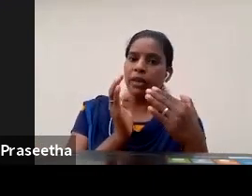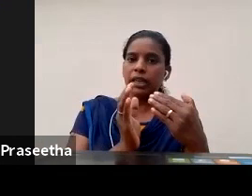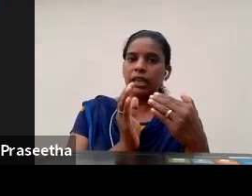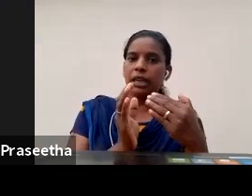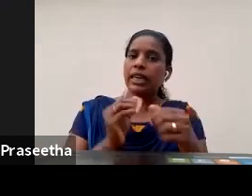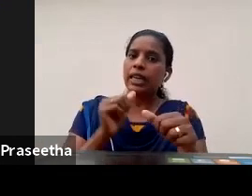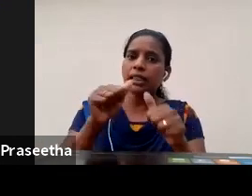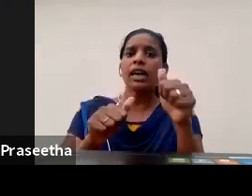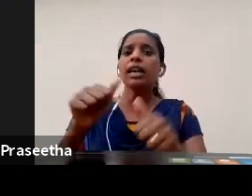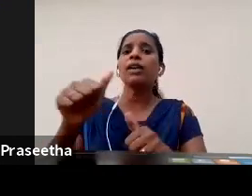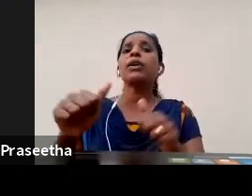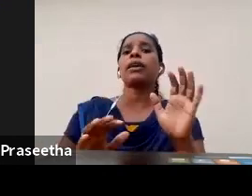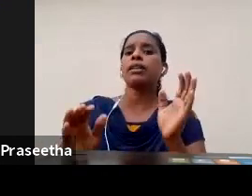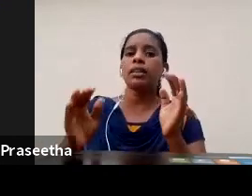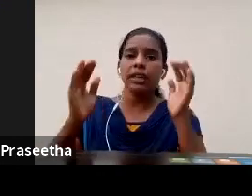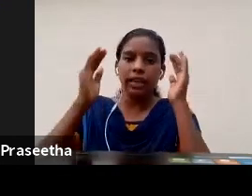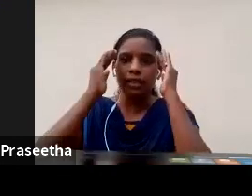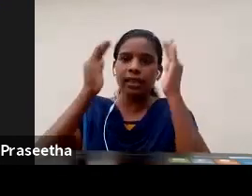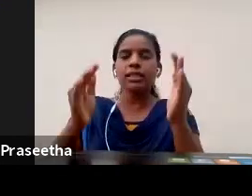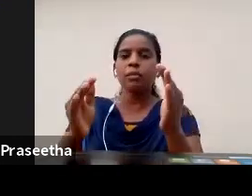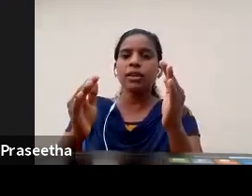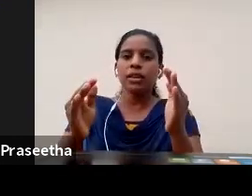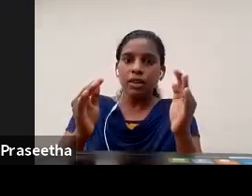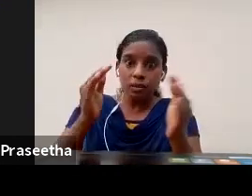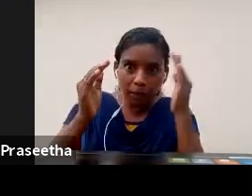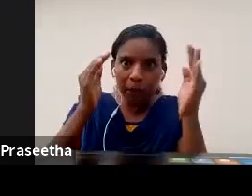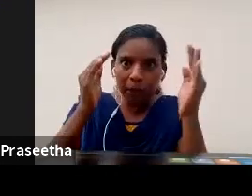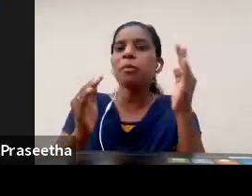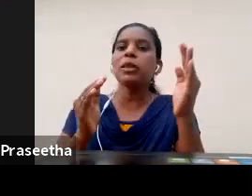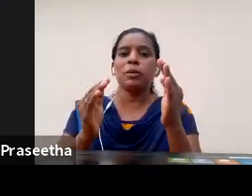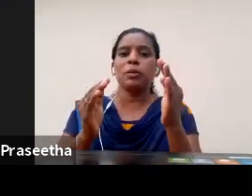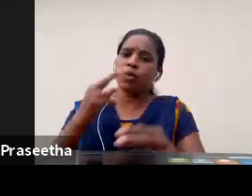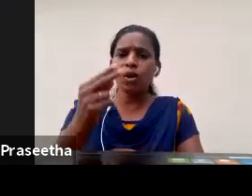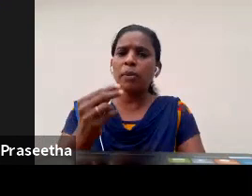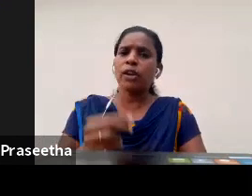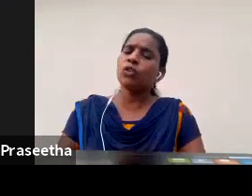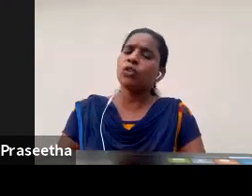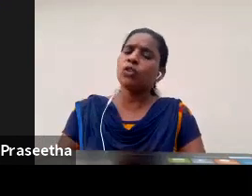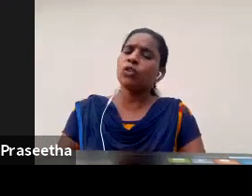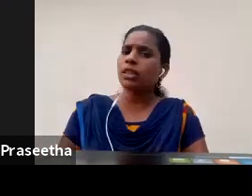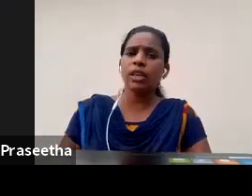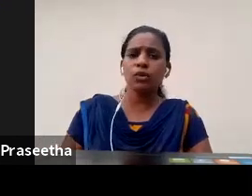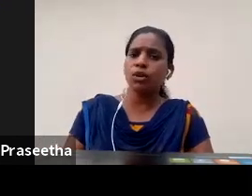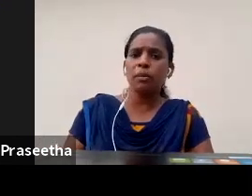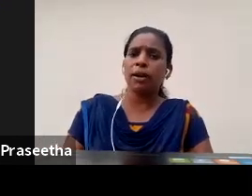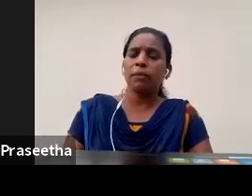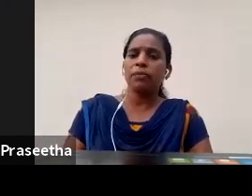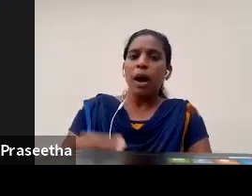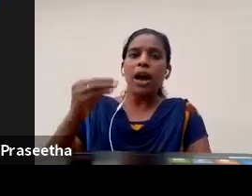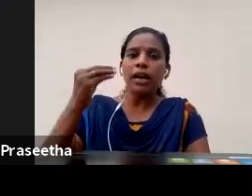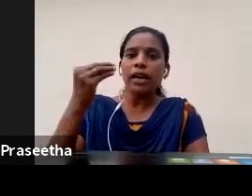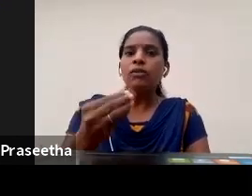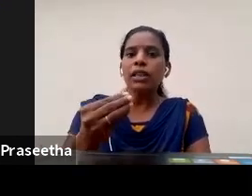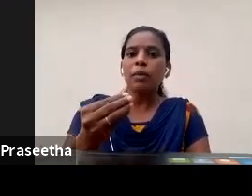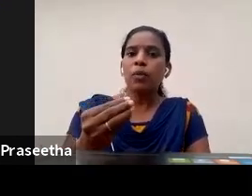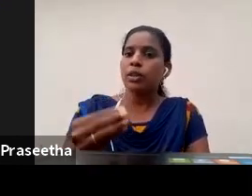കുറച്ച് പഠിക്കുകയാണെങ്കിൽ എന്താണ് അവർ പറയുന്നത് ഏകദേശം നമുക്ക് റിപ്പീറ്റ് ചെയ്യുമ്പോൾ നമുക്ക് മനസ്സിലാവില്ല, ഒന്നുകൂടെ പറയുമെന്ന് വെച്ചാൽ അവർ തീർച്ചയായിട്ടും ഒന്നുകൂടെ പറയും.